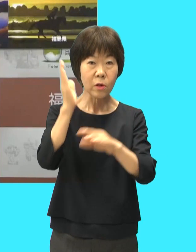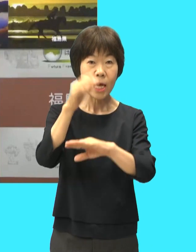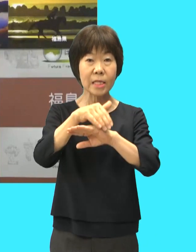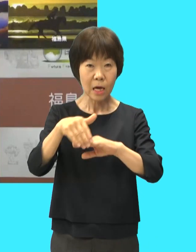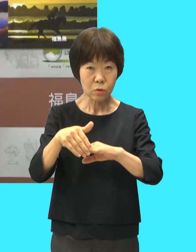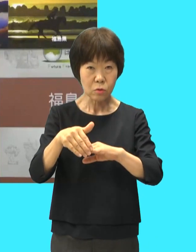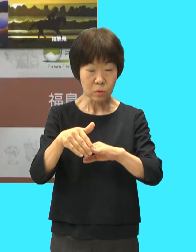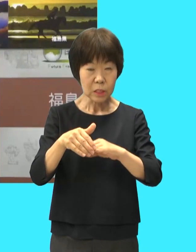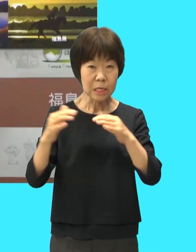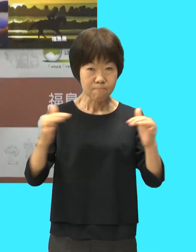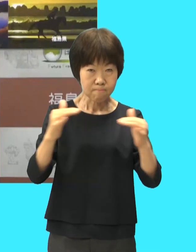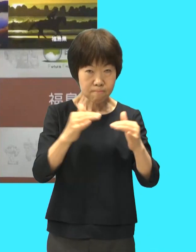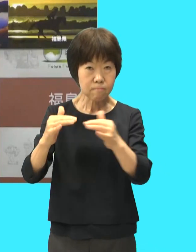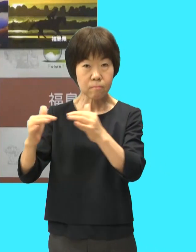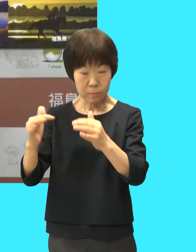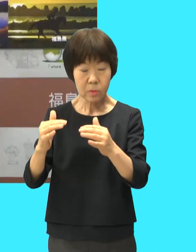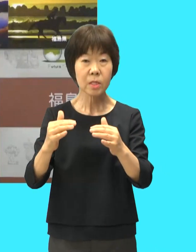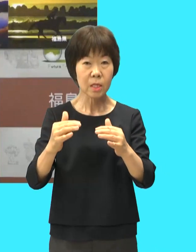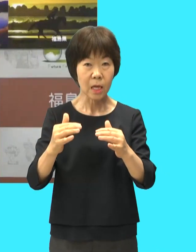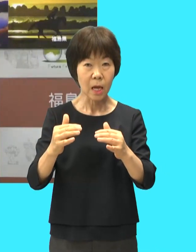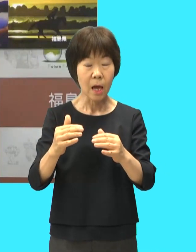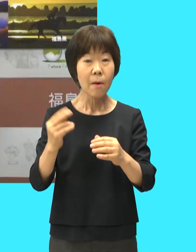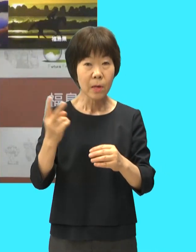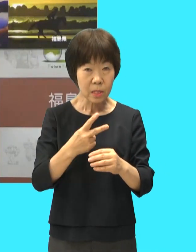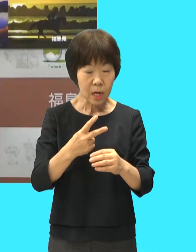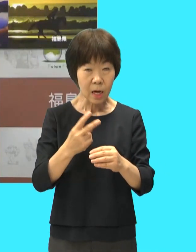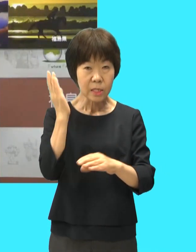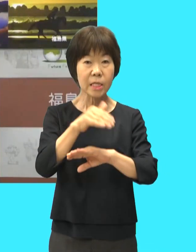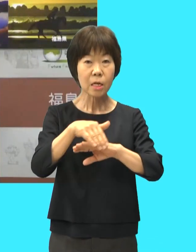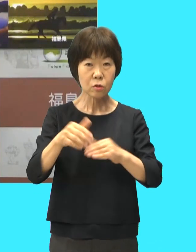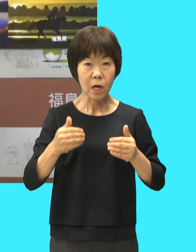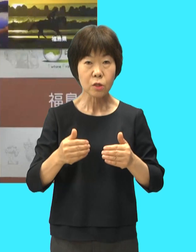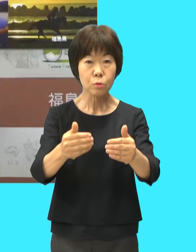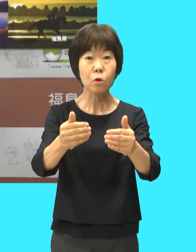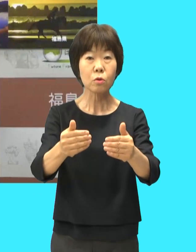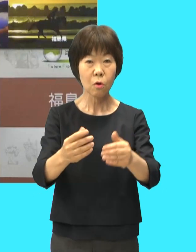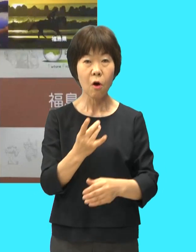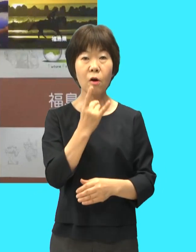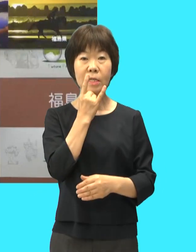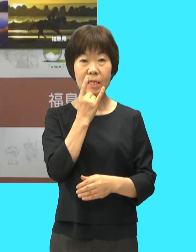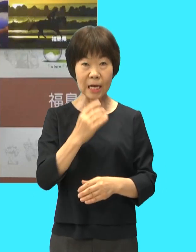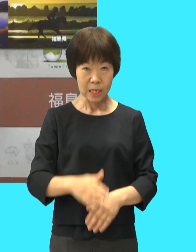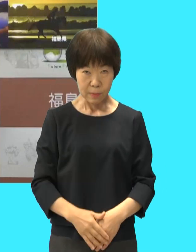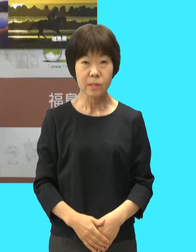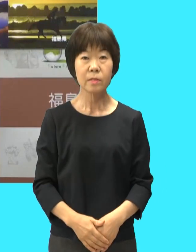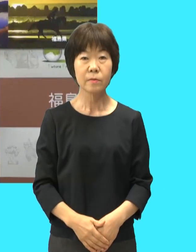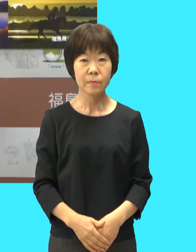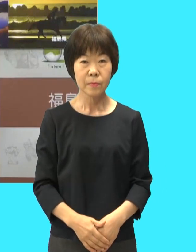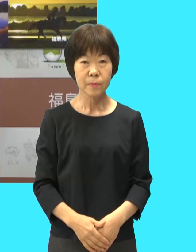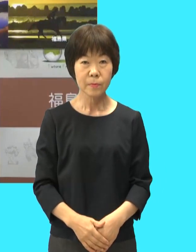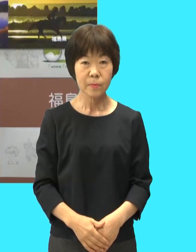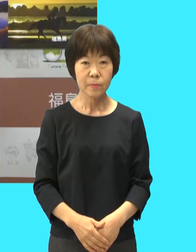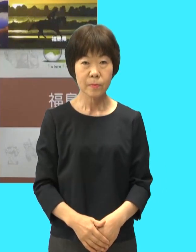活発な議論が行われまた政策が展開されることを期待をしております